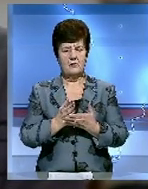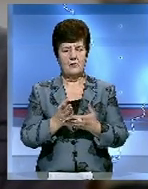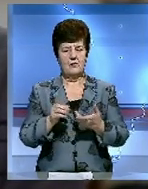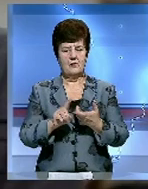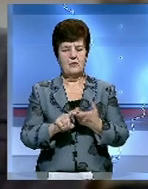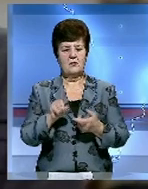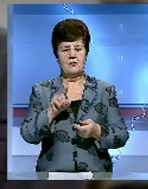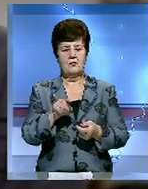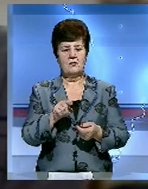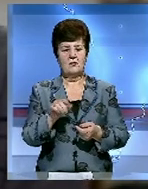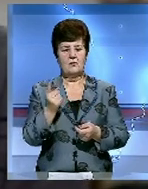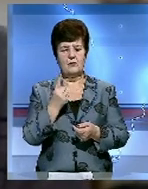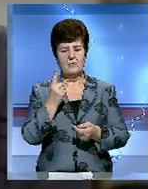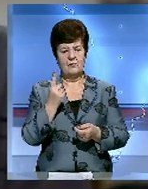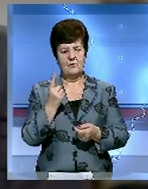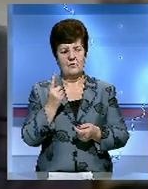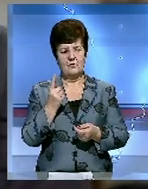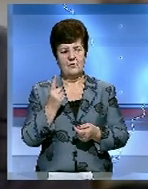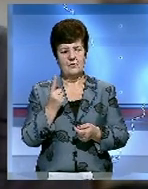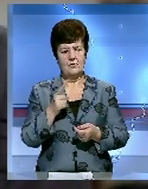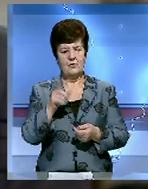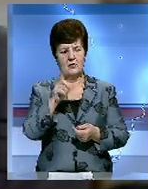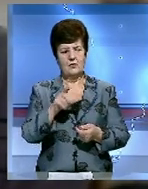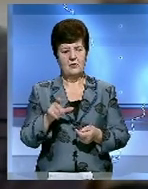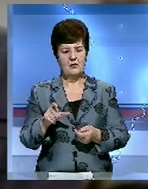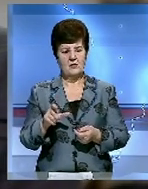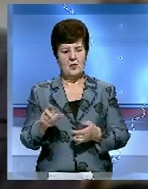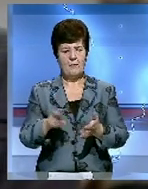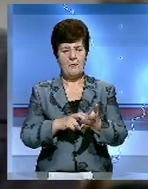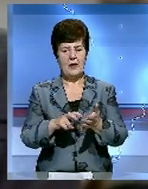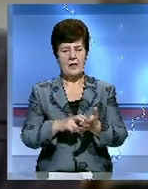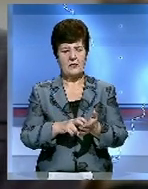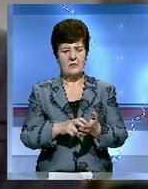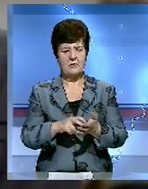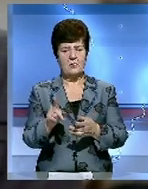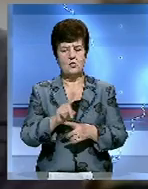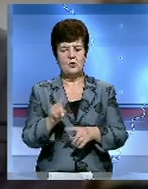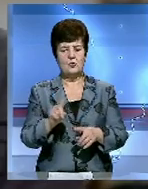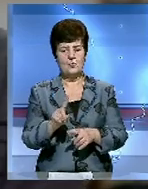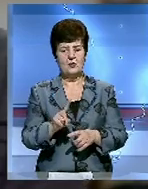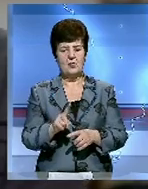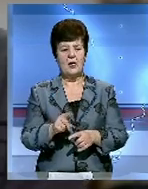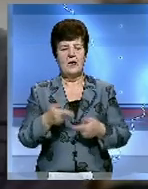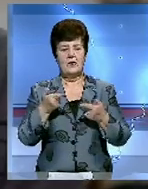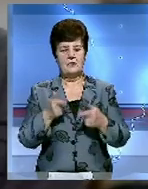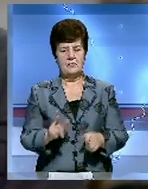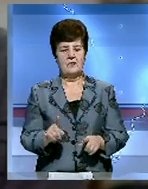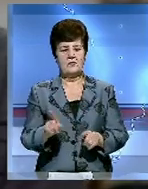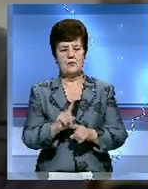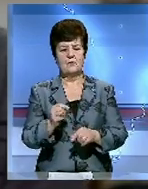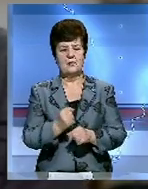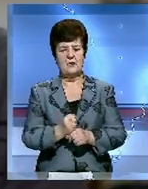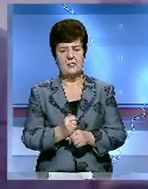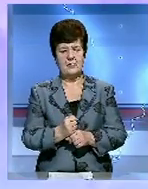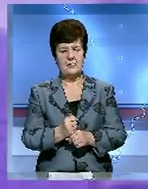через кровь. Люди боятся по-прежнему, что эта инфекция может передаваться через воздушно-капельный путь или